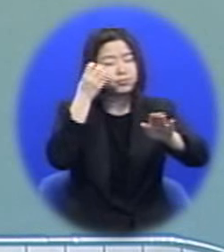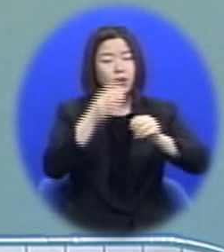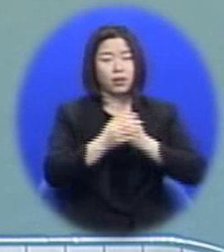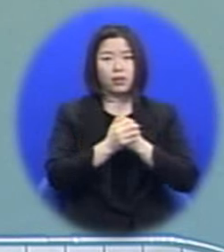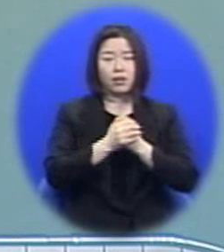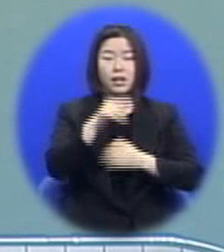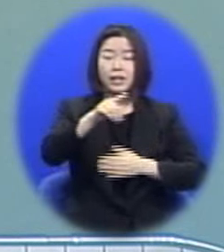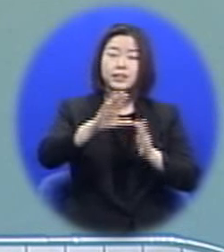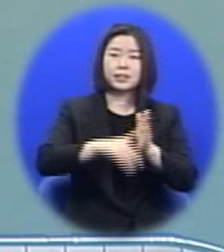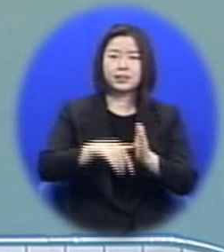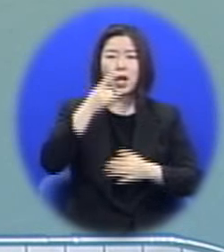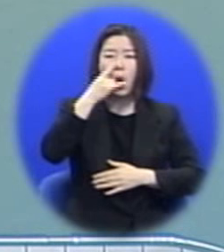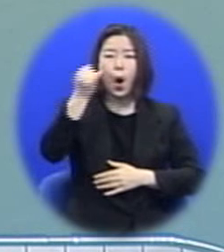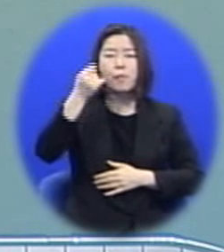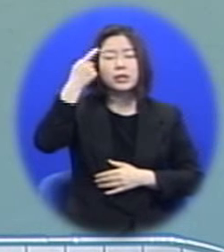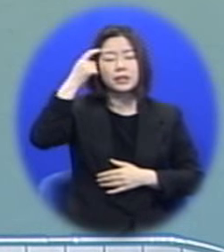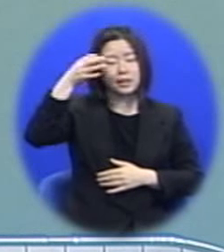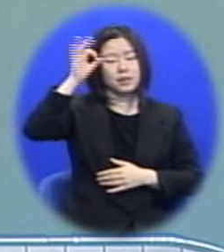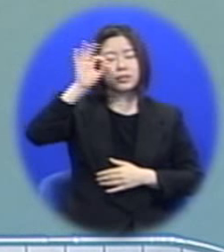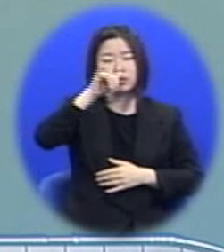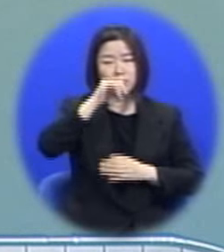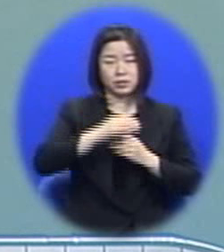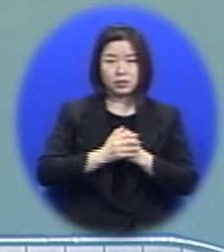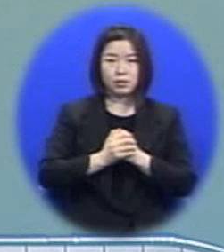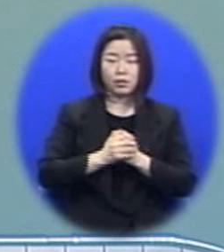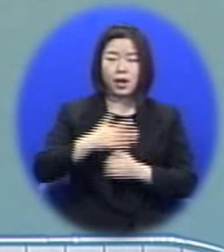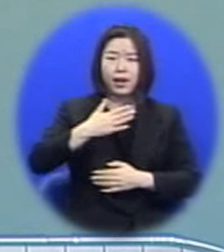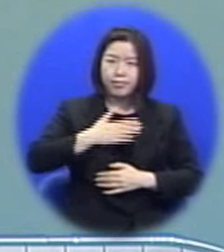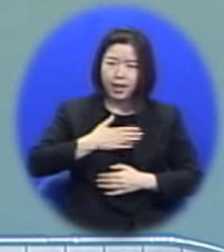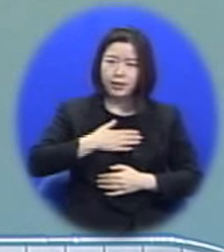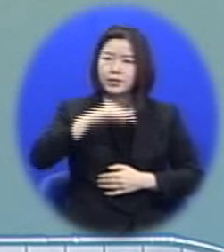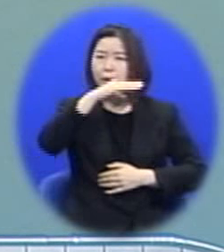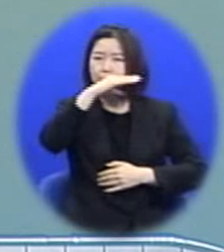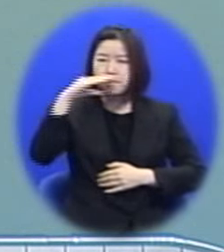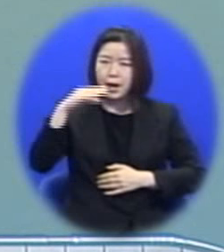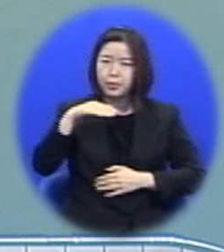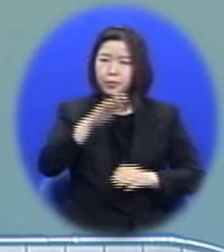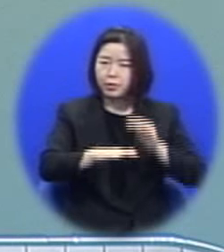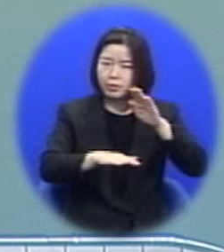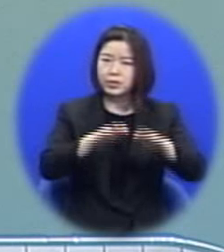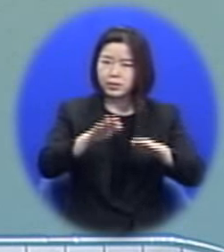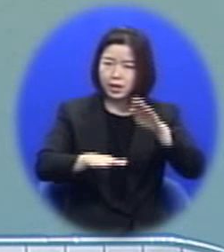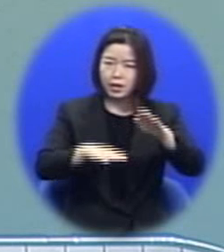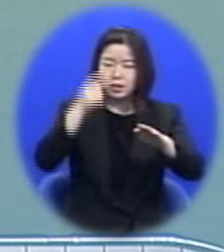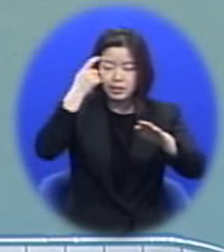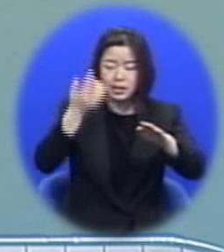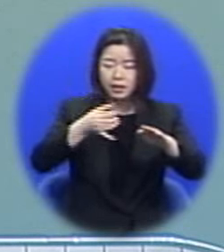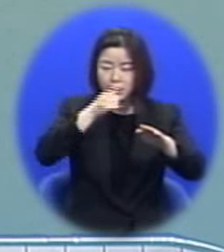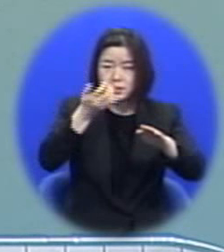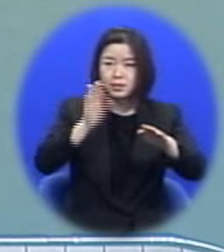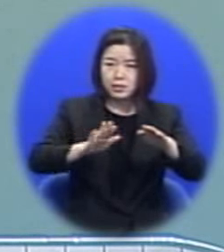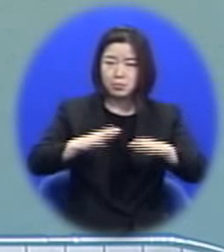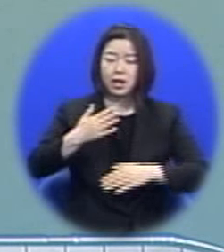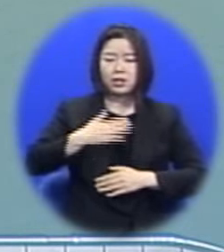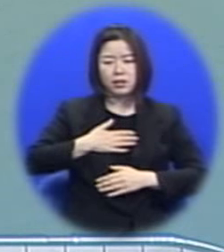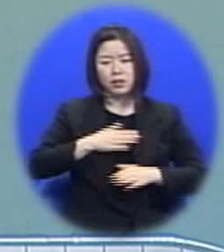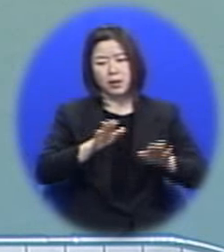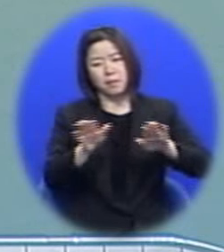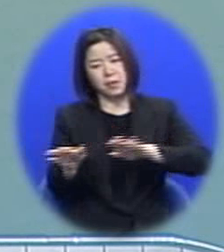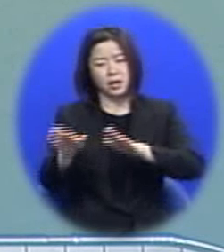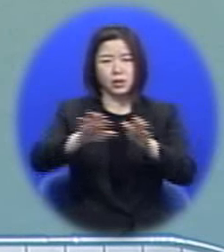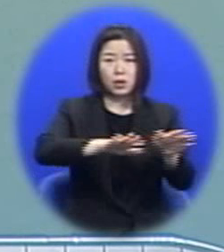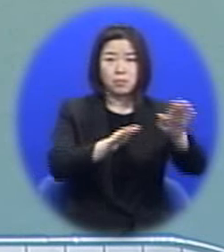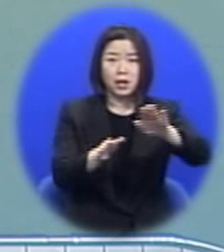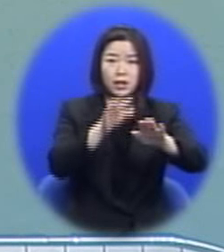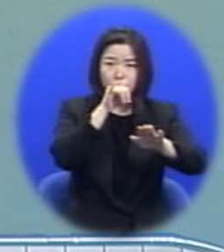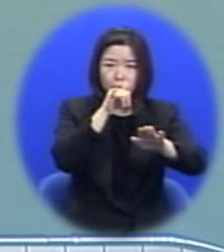그때 어머니 생각을 해요. 나는 바로 걷는다고 걸어도 이렇게 삐뚤삐뚤할 수 있는 거구나.